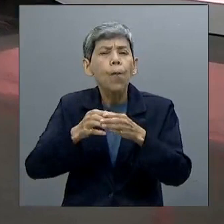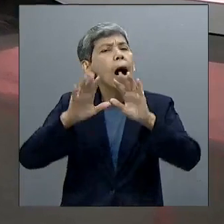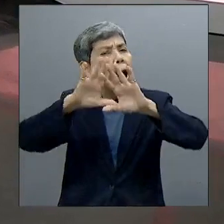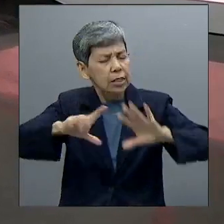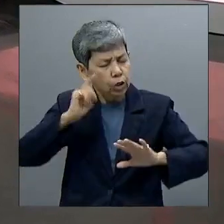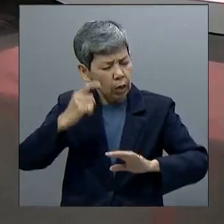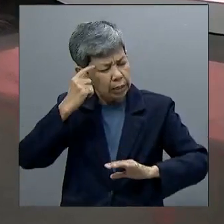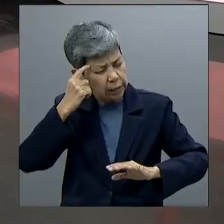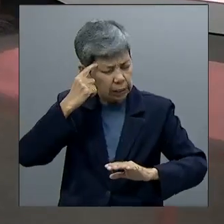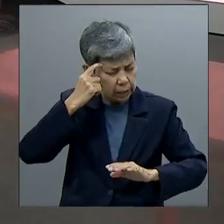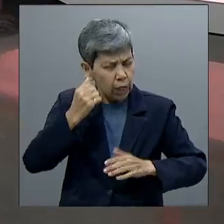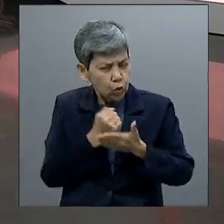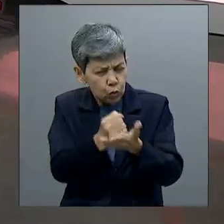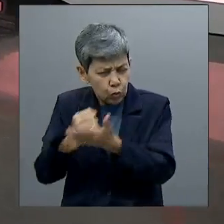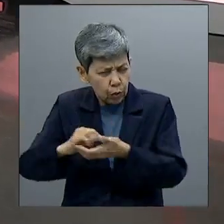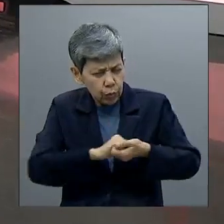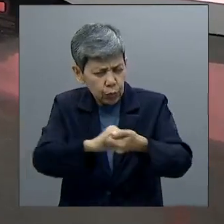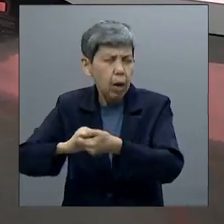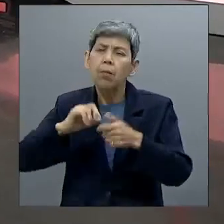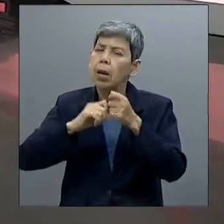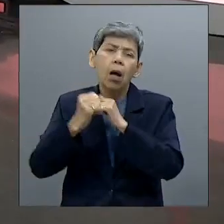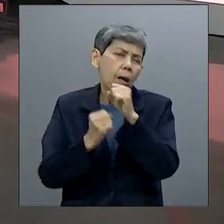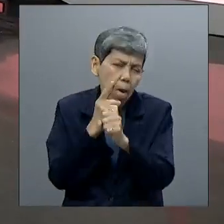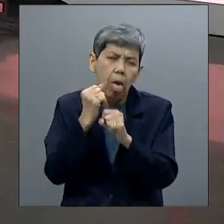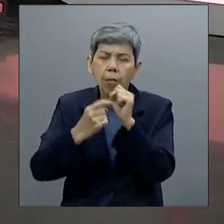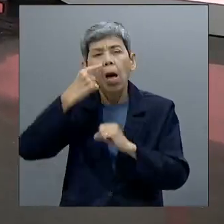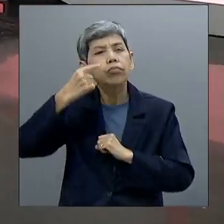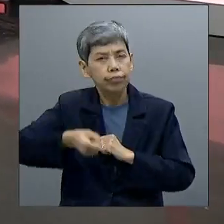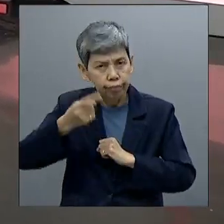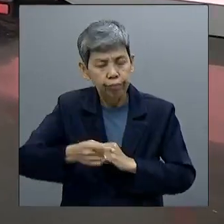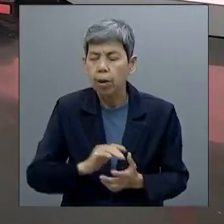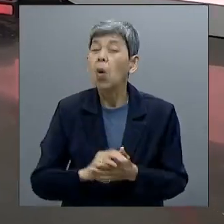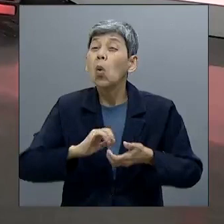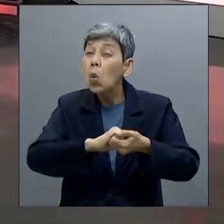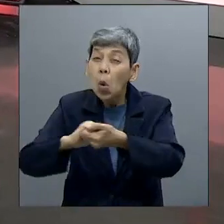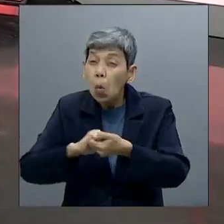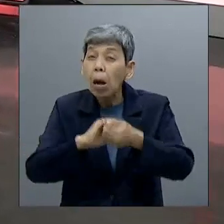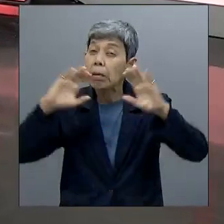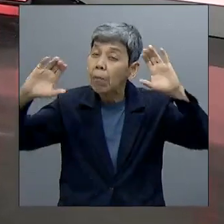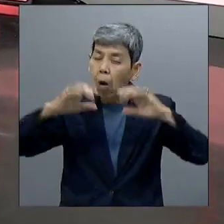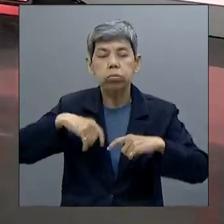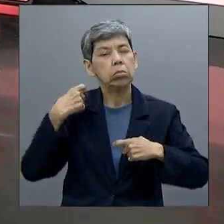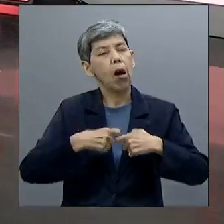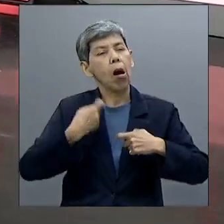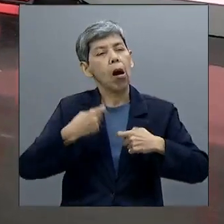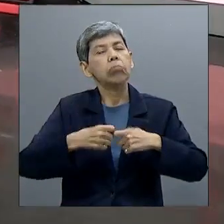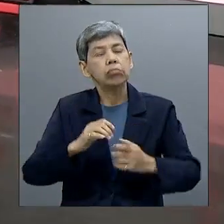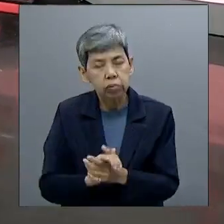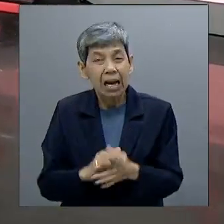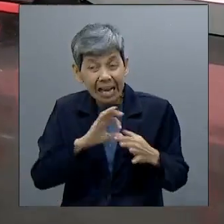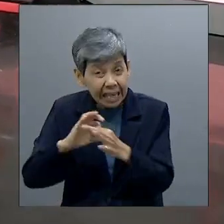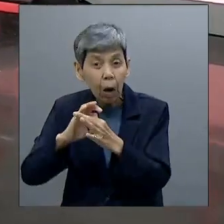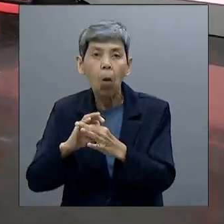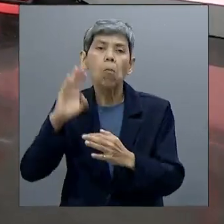ต้องตีให้แตกแก้ให้จบนะคะไม่งั้นต้องเจอแบบนี้ทุกปีทุกปีไปเรื่อยๆแค่ความร่วมมือระหว่างรัฐบาลก็ว่ายากแล้วแต่ยังเกี่ยวข้องกับ